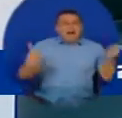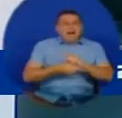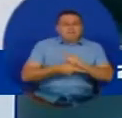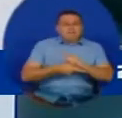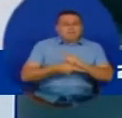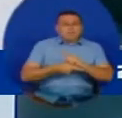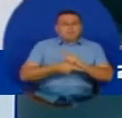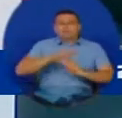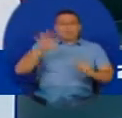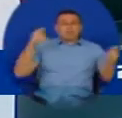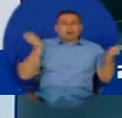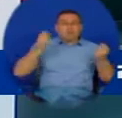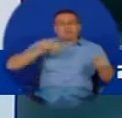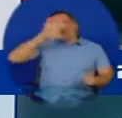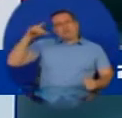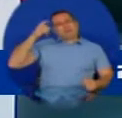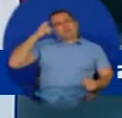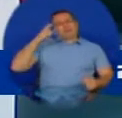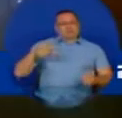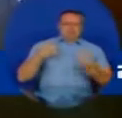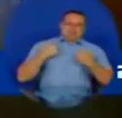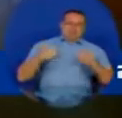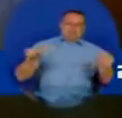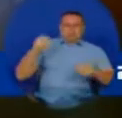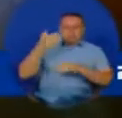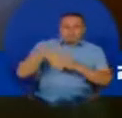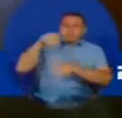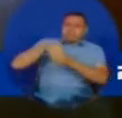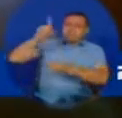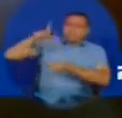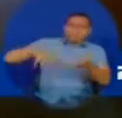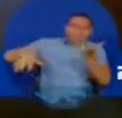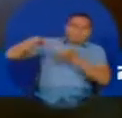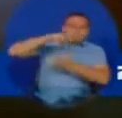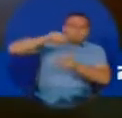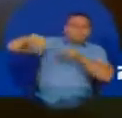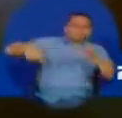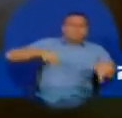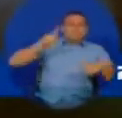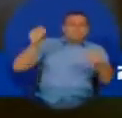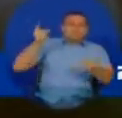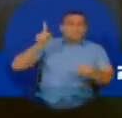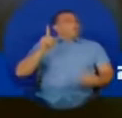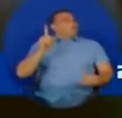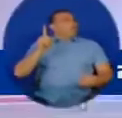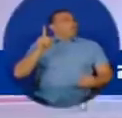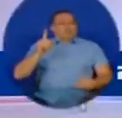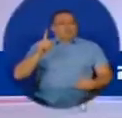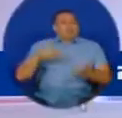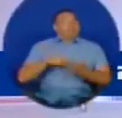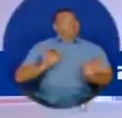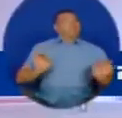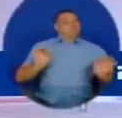של תרבות שלמה שחשבה שהדמוקרטיה היא חזות הכל, בסוף הם מבינים שדווקא דרך הדמוקרטיה הם הגיעו למשהו שהם לא פיללו. אז בין PC